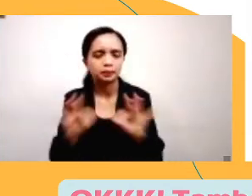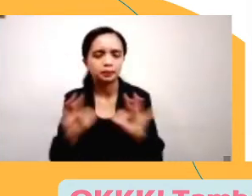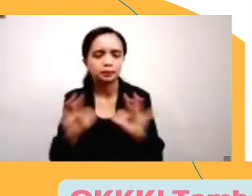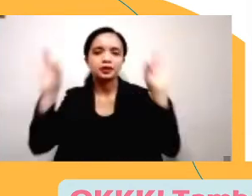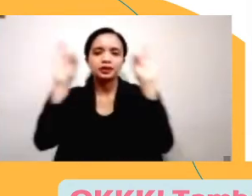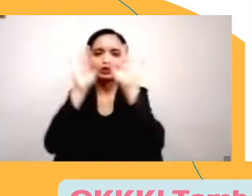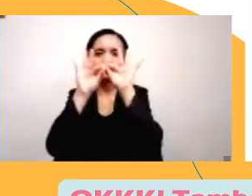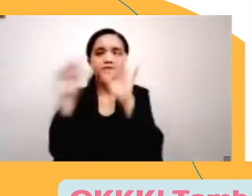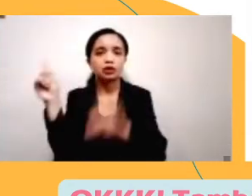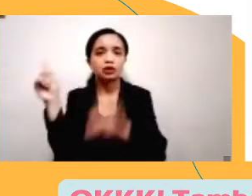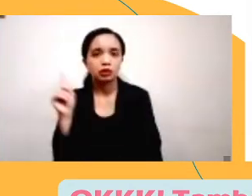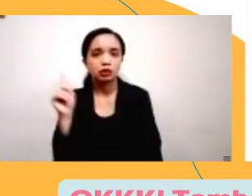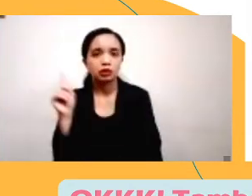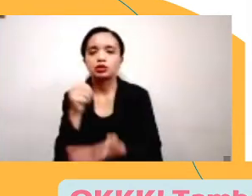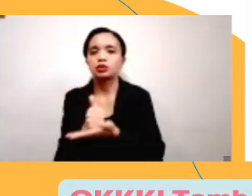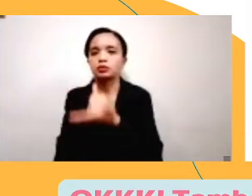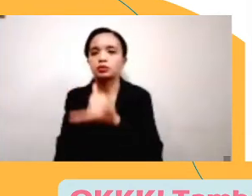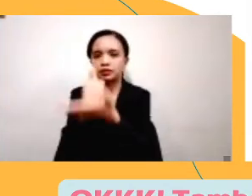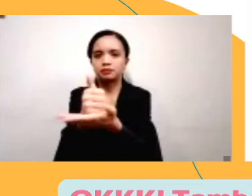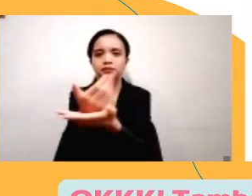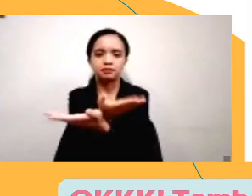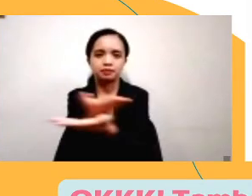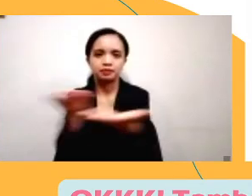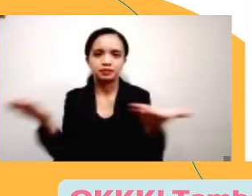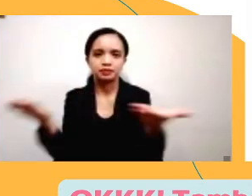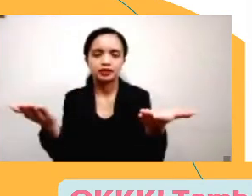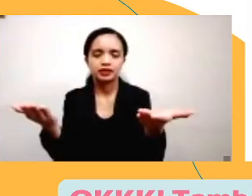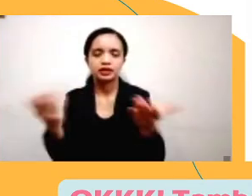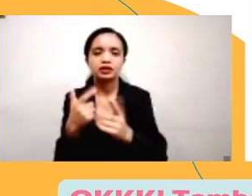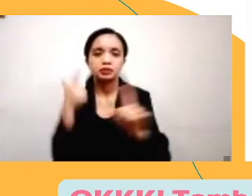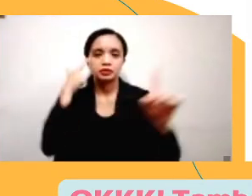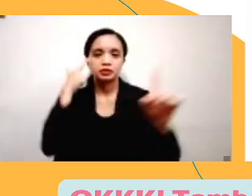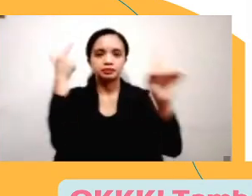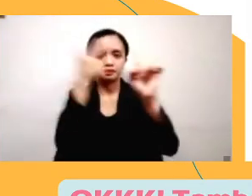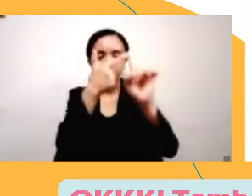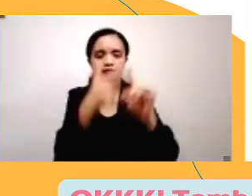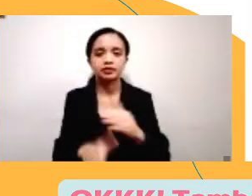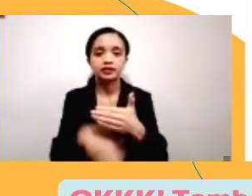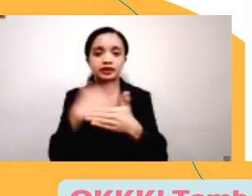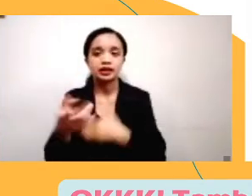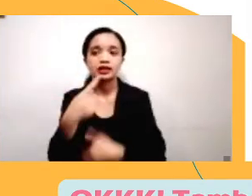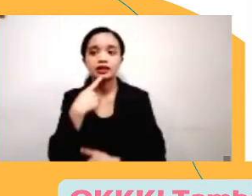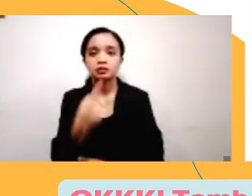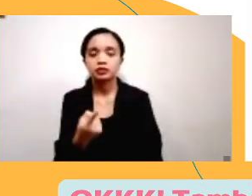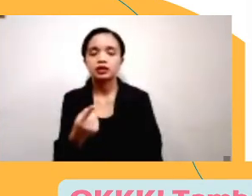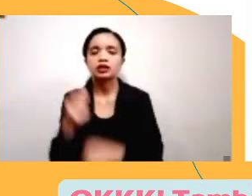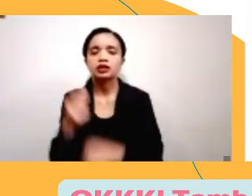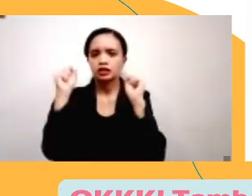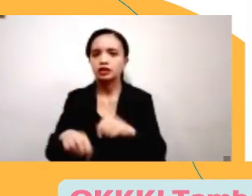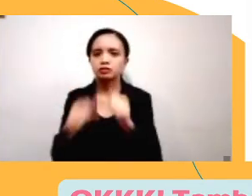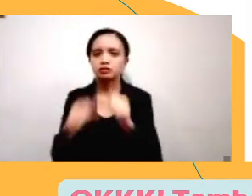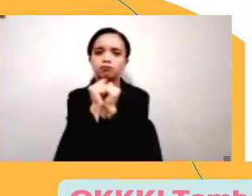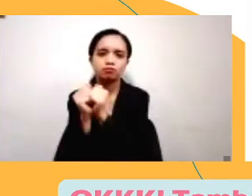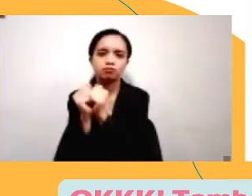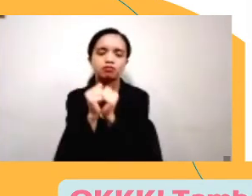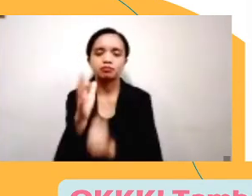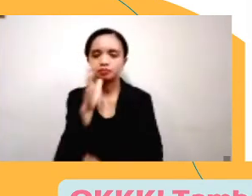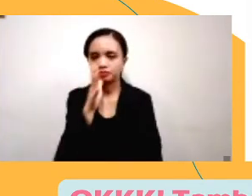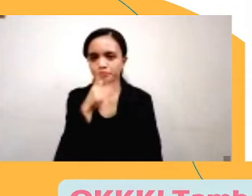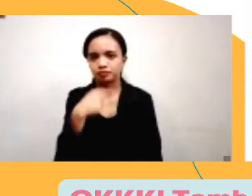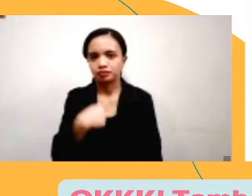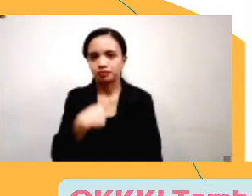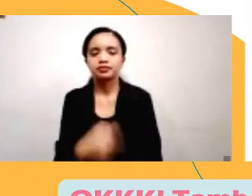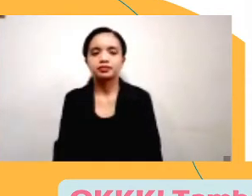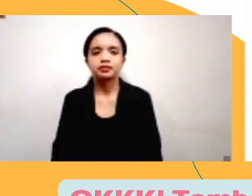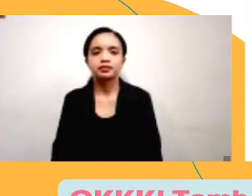mga tumulong sa inyo na marating yung inyong goal. Okay, sabi ni Jay, makita at makasama ulit ang nanay ko. I hope